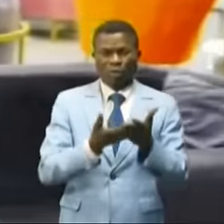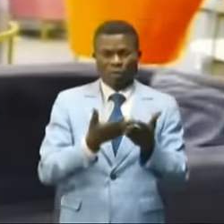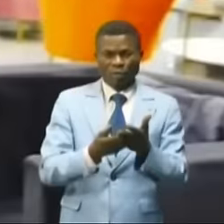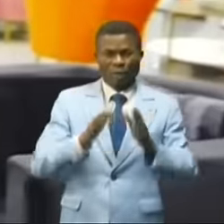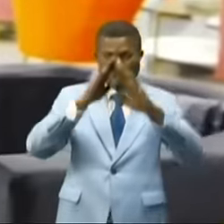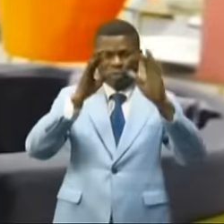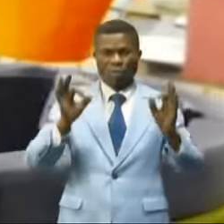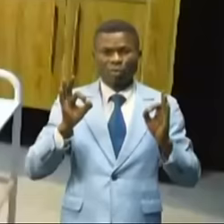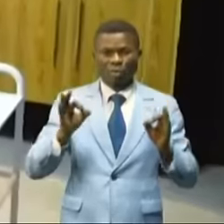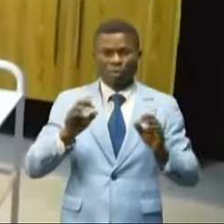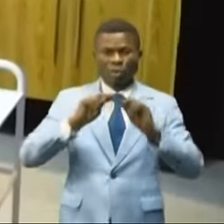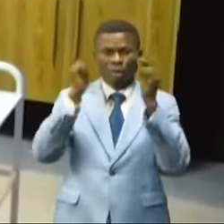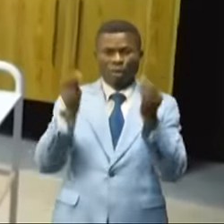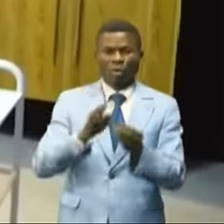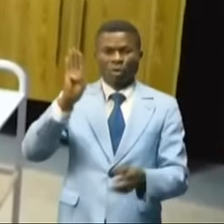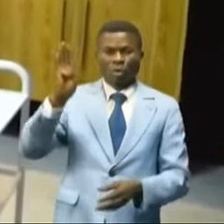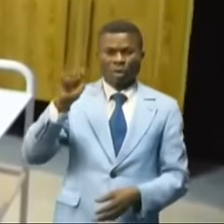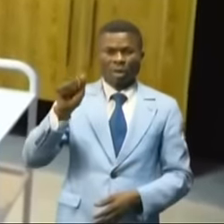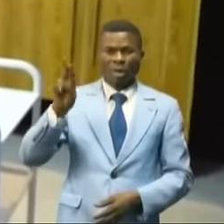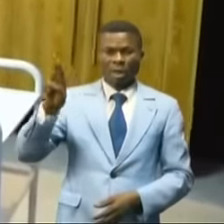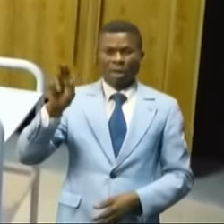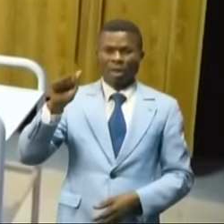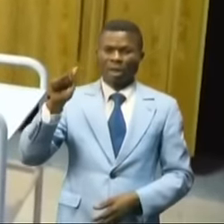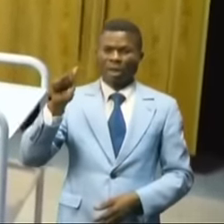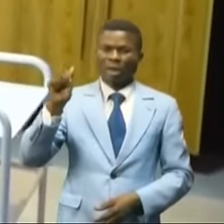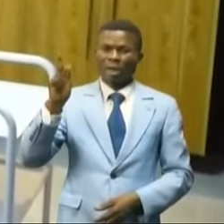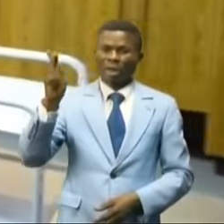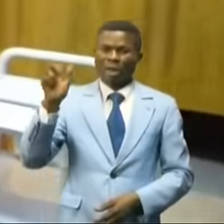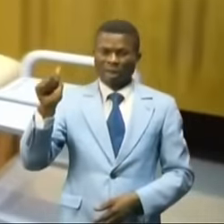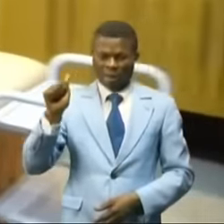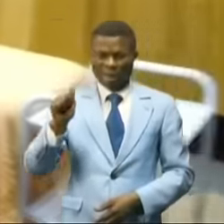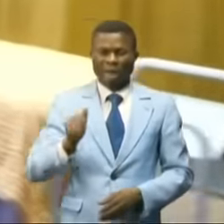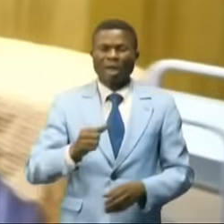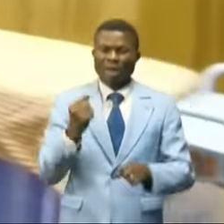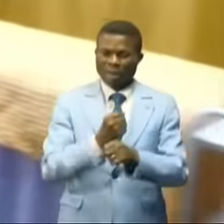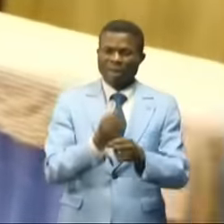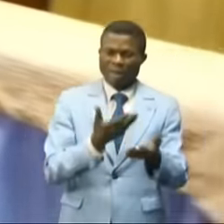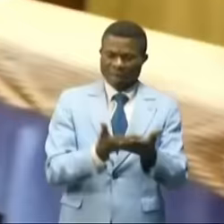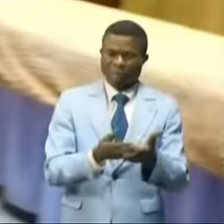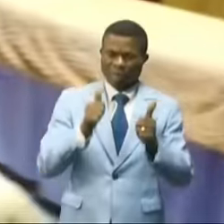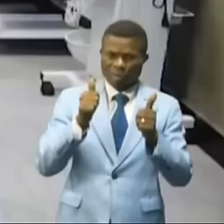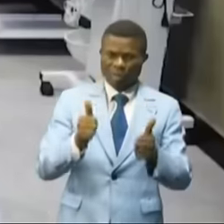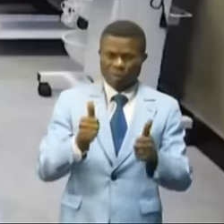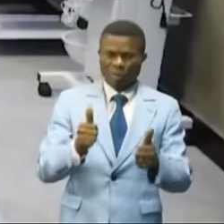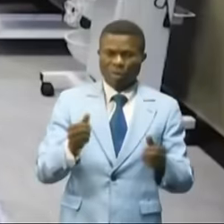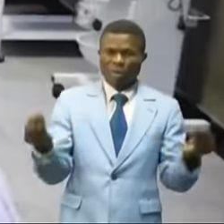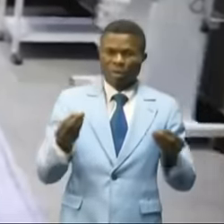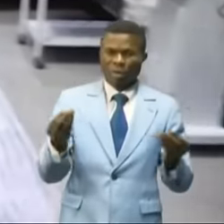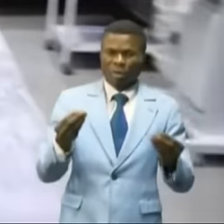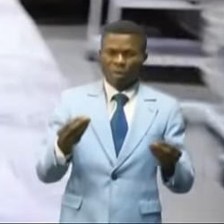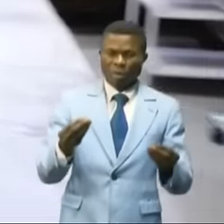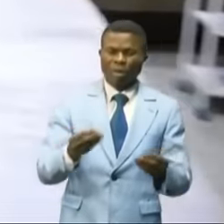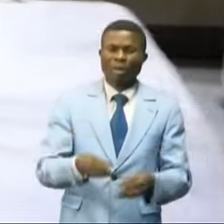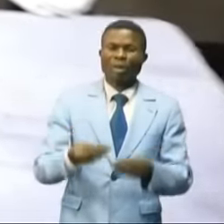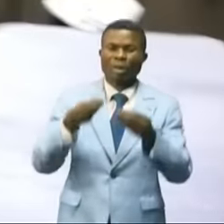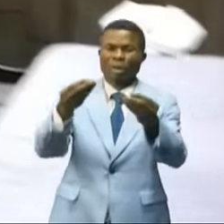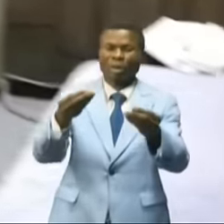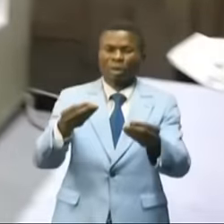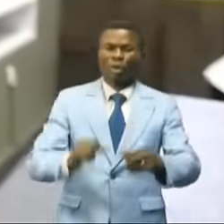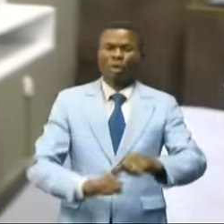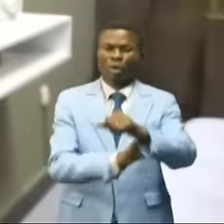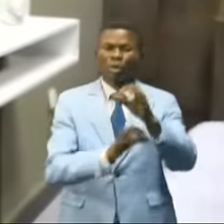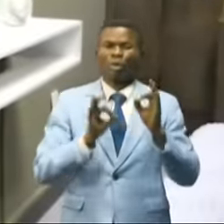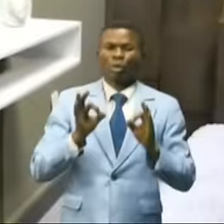services, le groupe Baraka Holding s'érange dans la vision du chef de l'État, Félix-Antoine Tshisekedi Tshilombo, en se dotant d'un atout